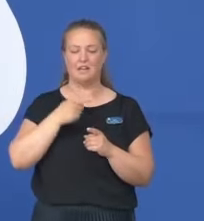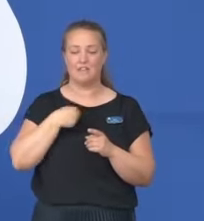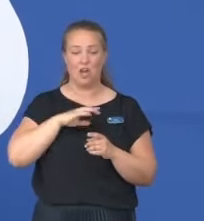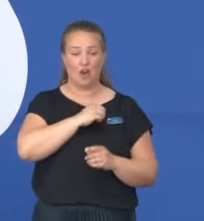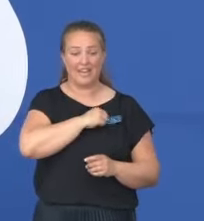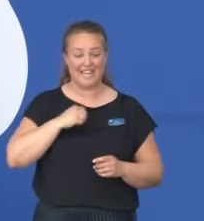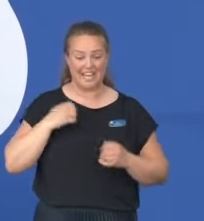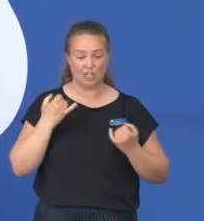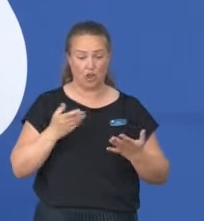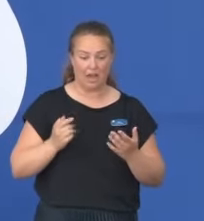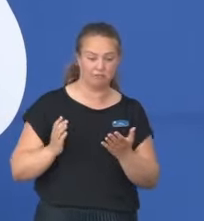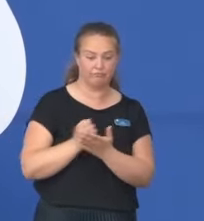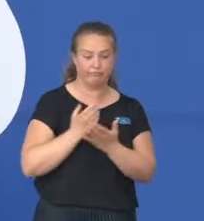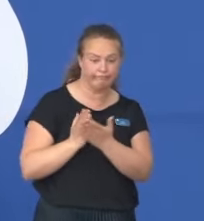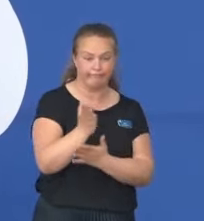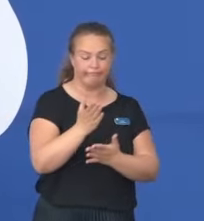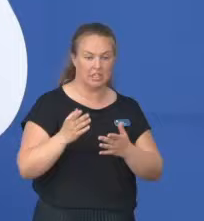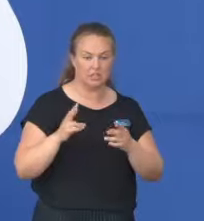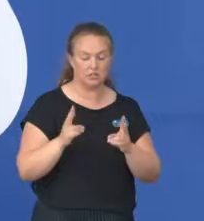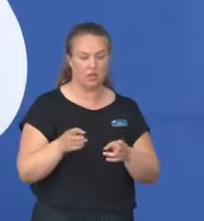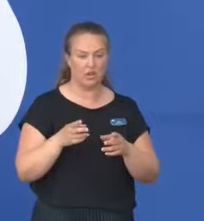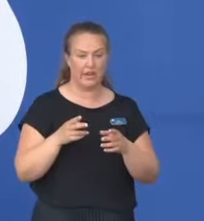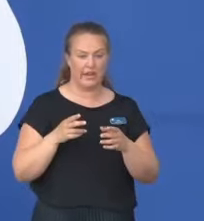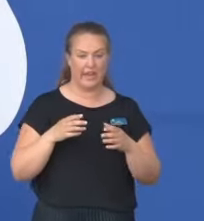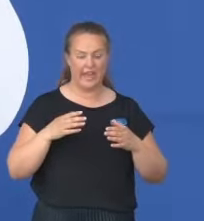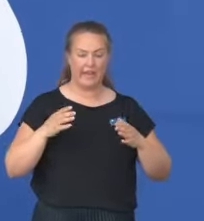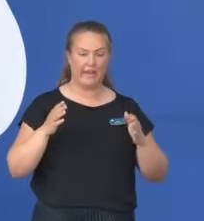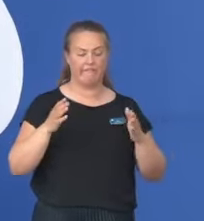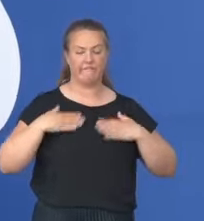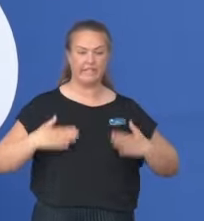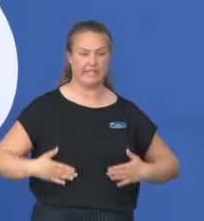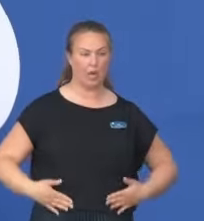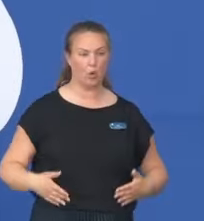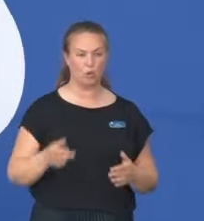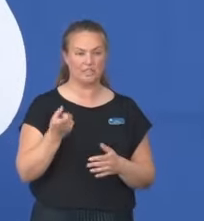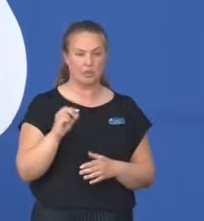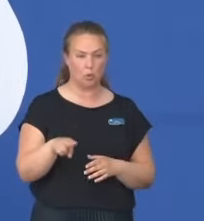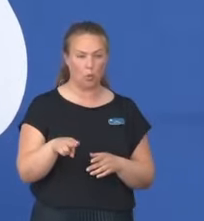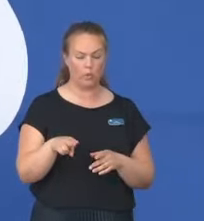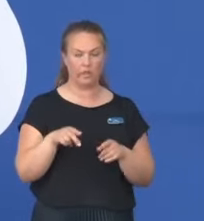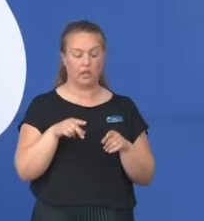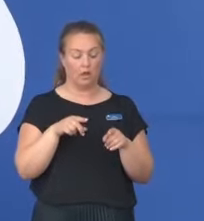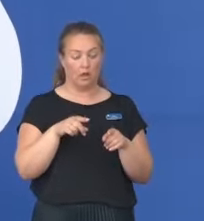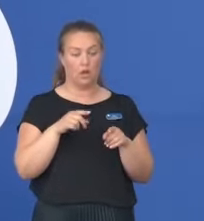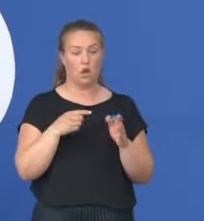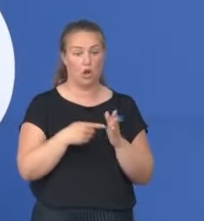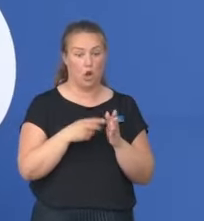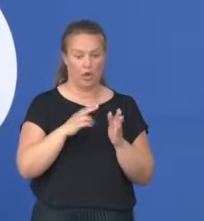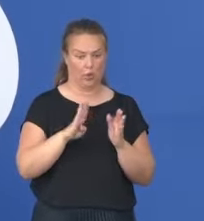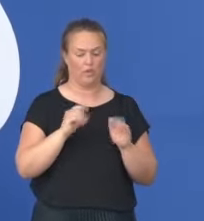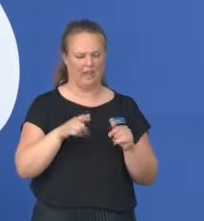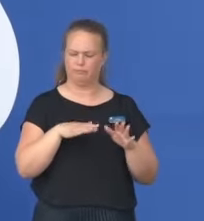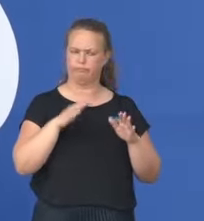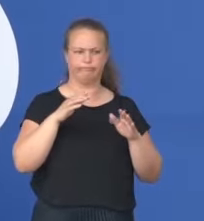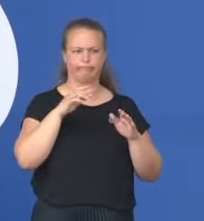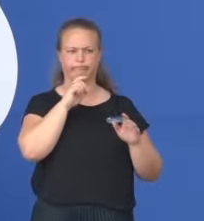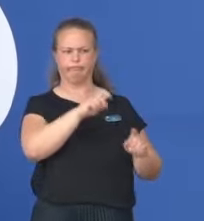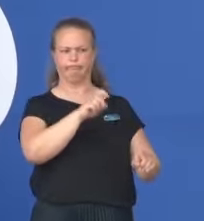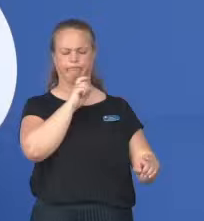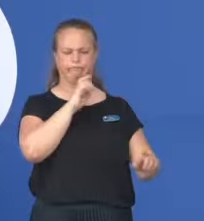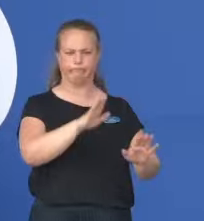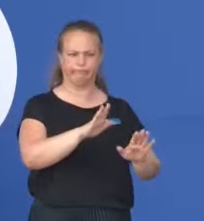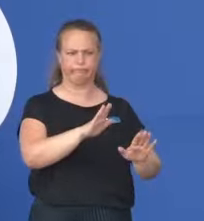visitationszoner som har fått hur mycket kritik som helst från experthåll. Lagrådet har totalt sågat det här förslaget men man fortsätter ändå att göra